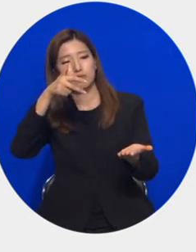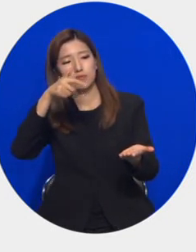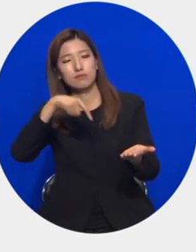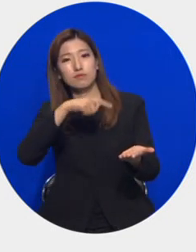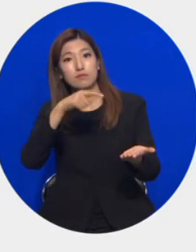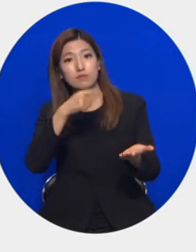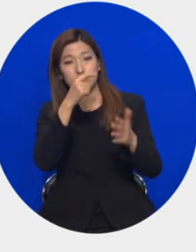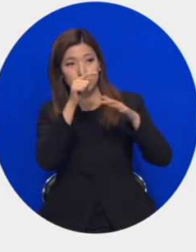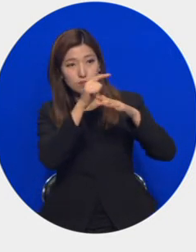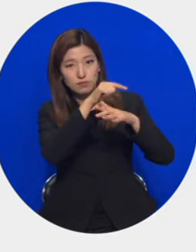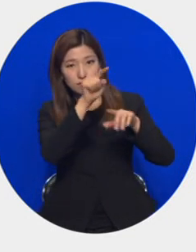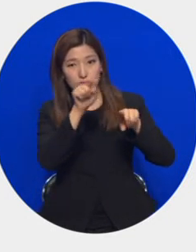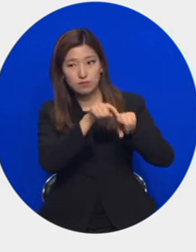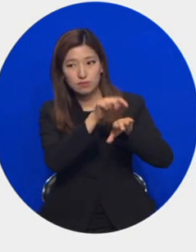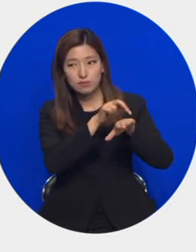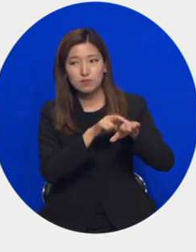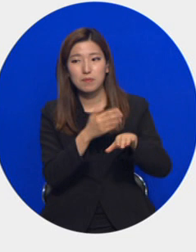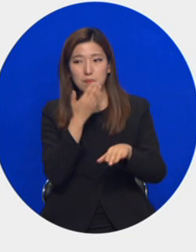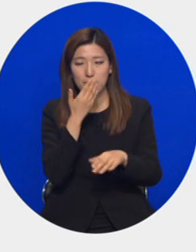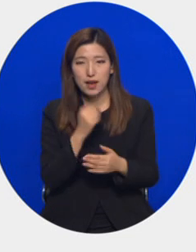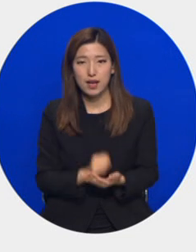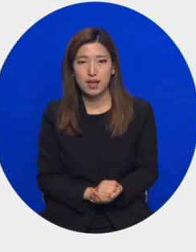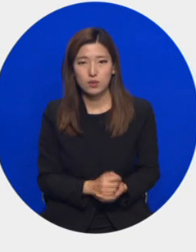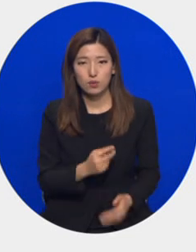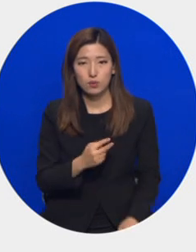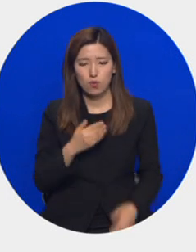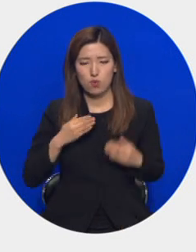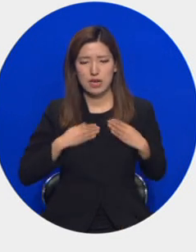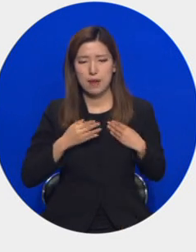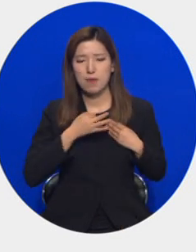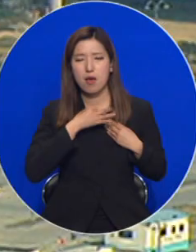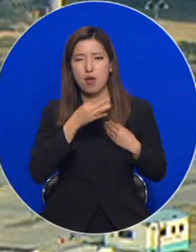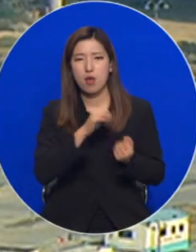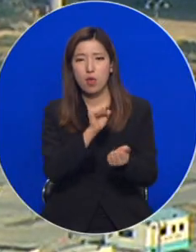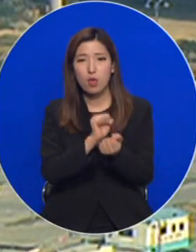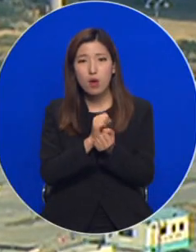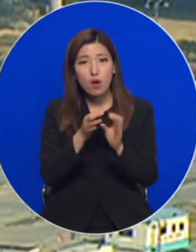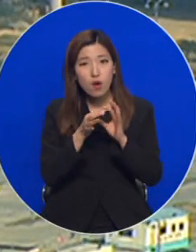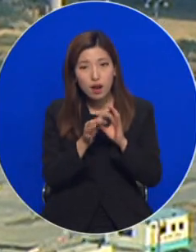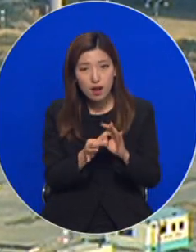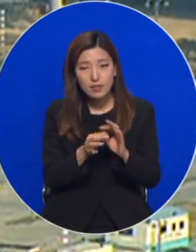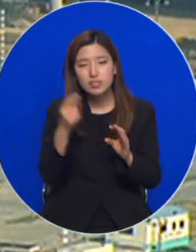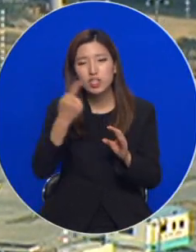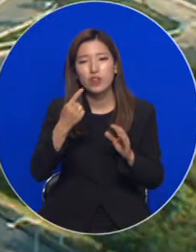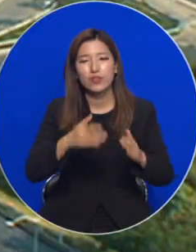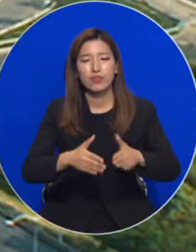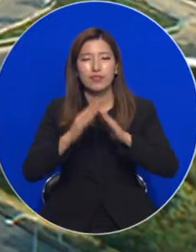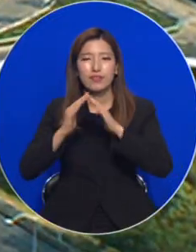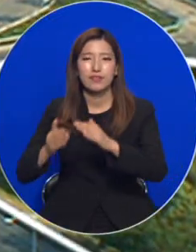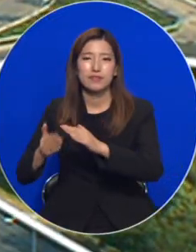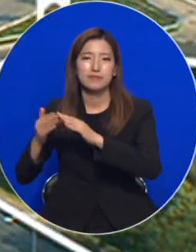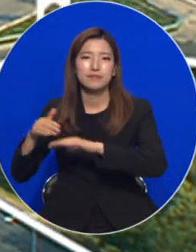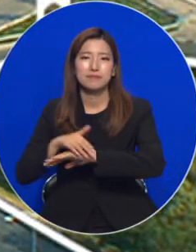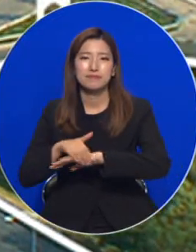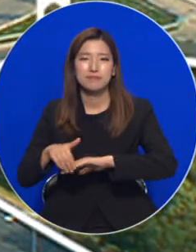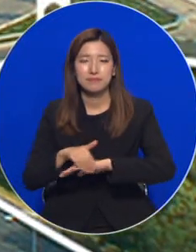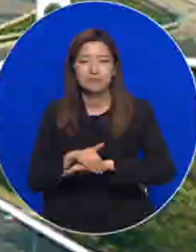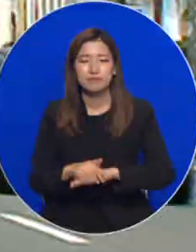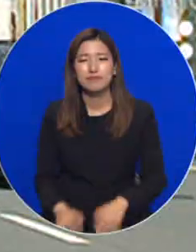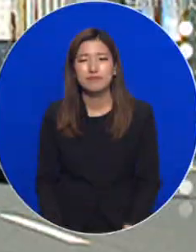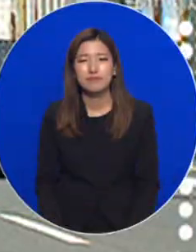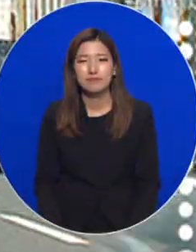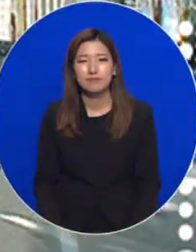호흡기 전담 클리닉은 내년까지 1000개 설치할 계획입니다 도로와 철도 공항 등 핵심 기반 시설도